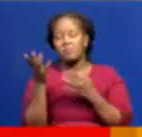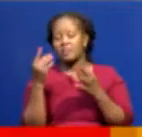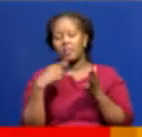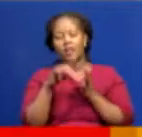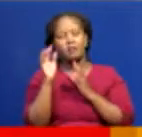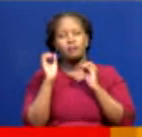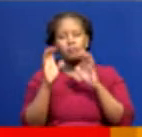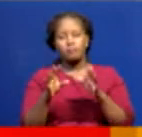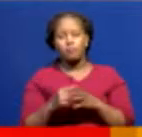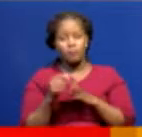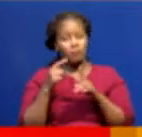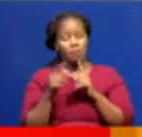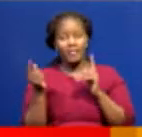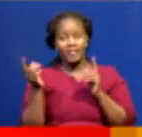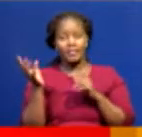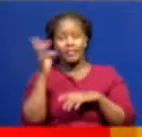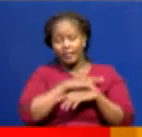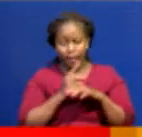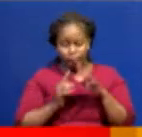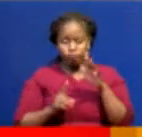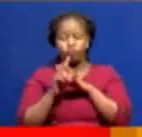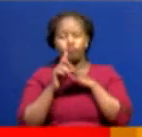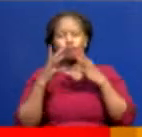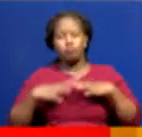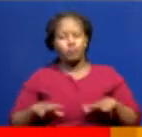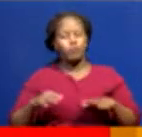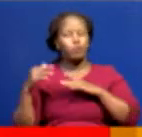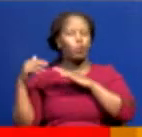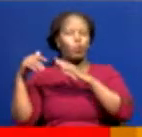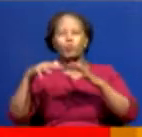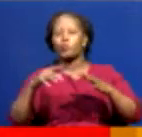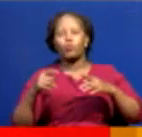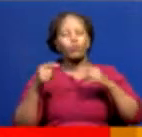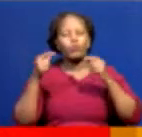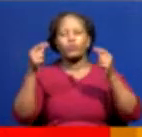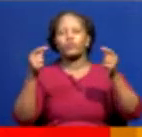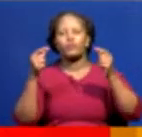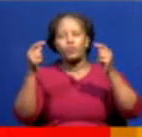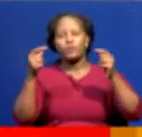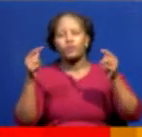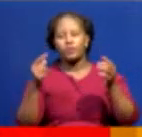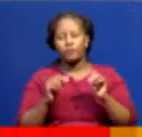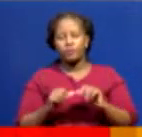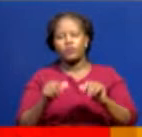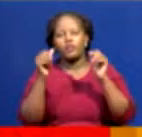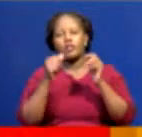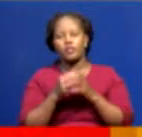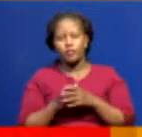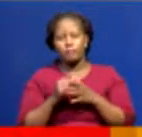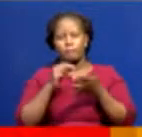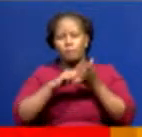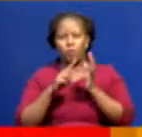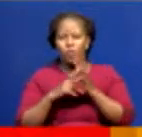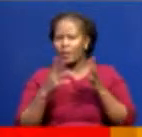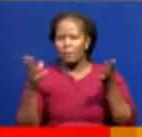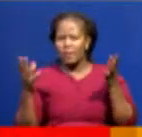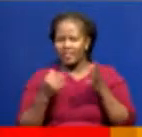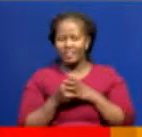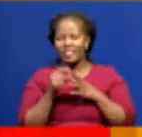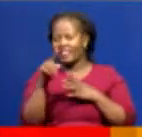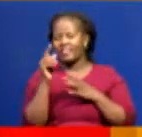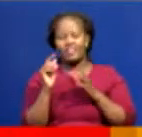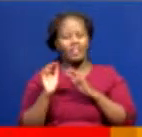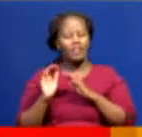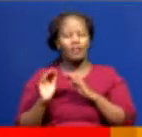lakini bado siku yenyewe inapofika unaona watu wamejitokeza, maandamano yanaendelea. Kumaanisha ya kwamba ni kama ni jambo ambalo haliwezi